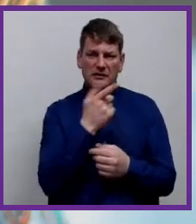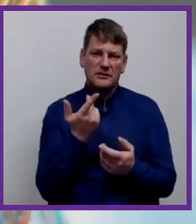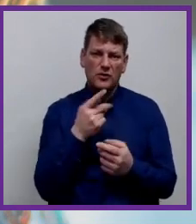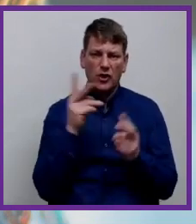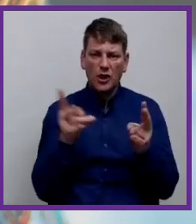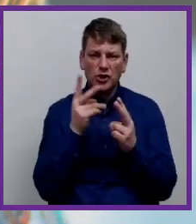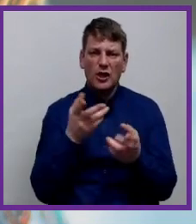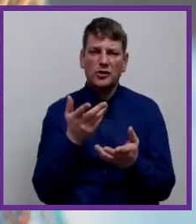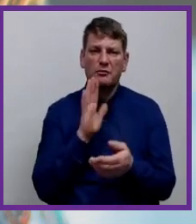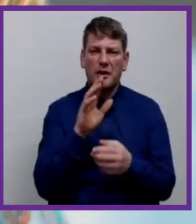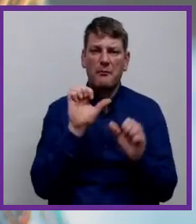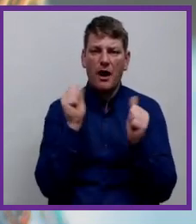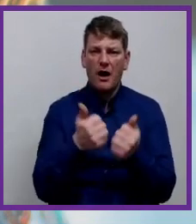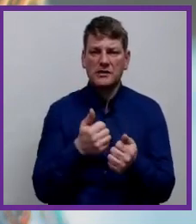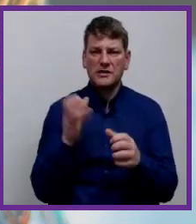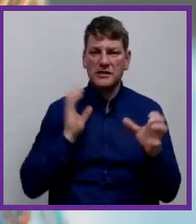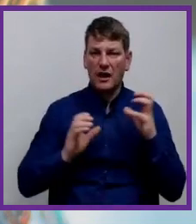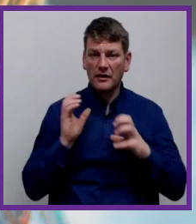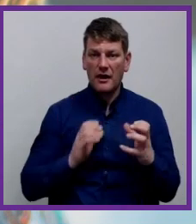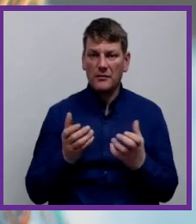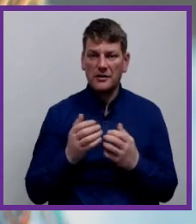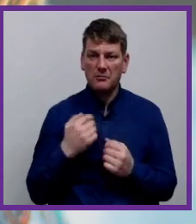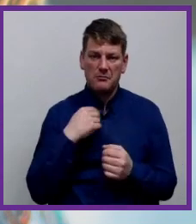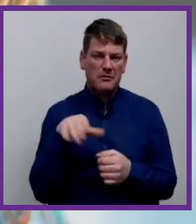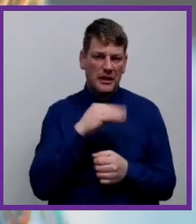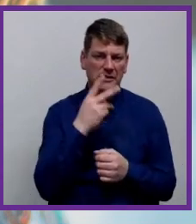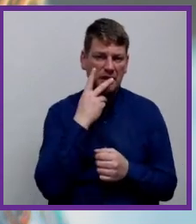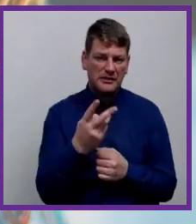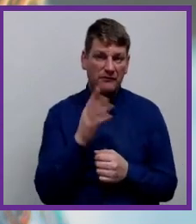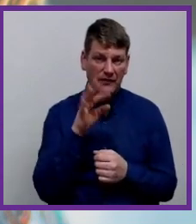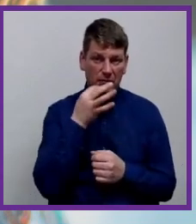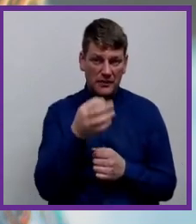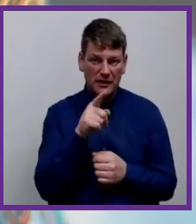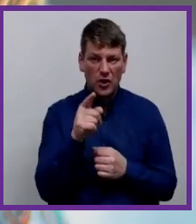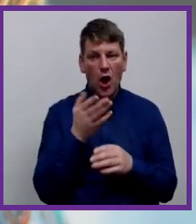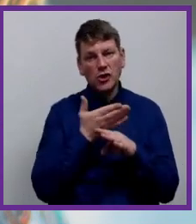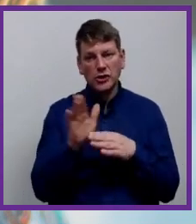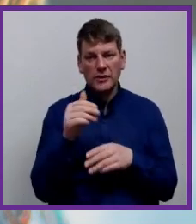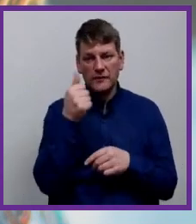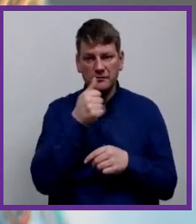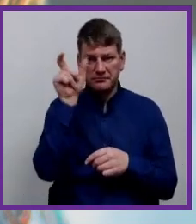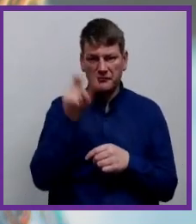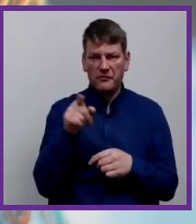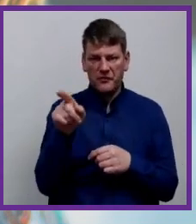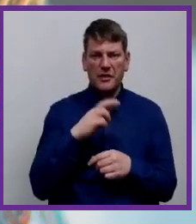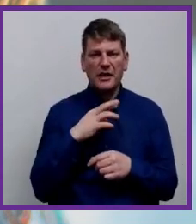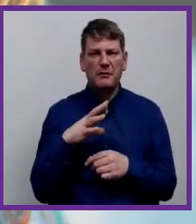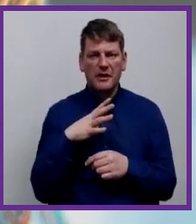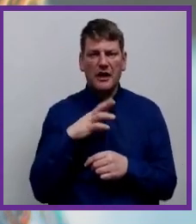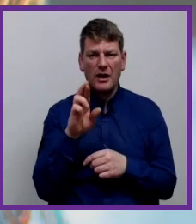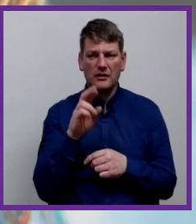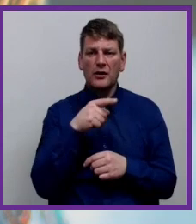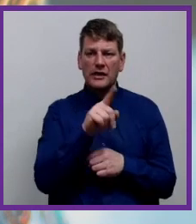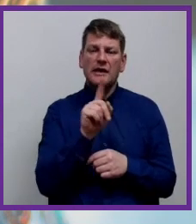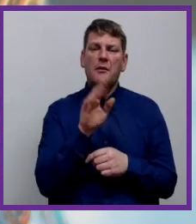pie mākslas akadēmijas, nu, mēs redzam, vai, mēs varam teikt, ir atsevišķi individu, bet viņi bija diezgan radikāli, un arī Brekta teica, ka viņam